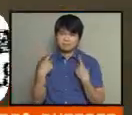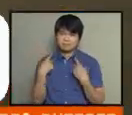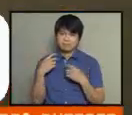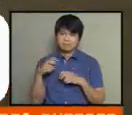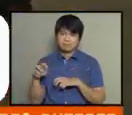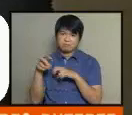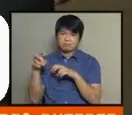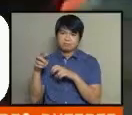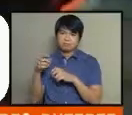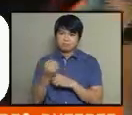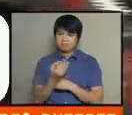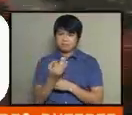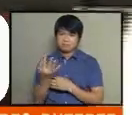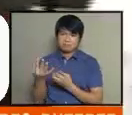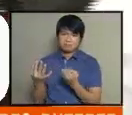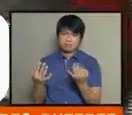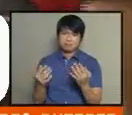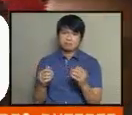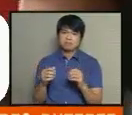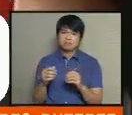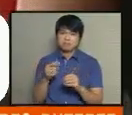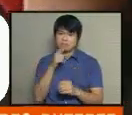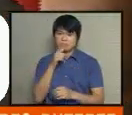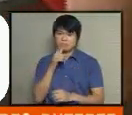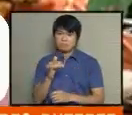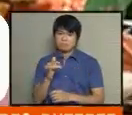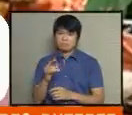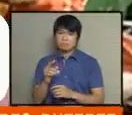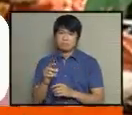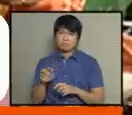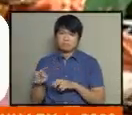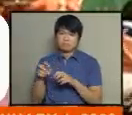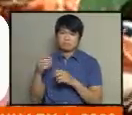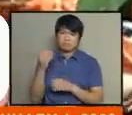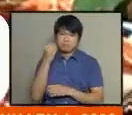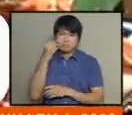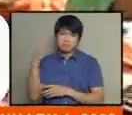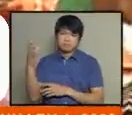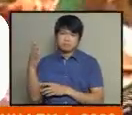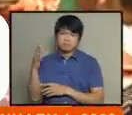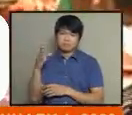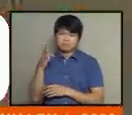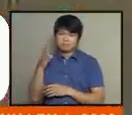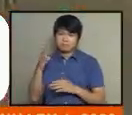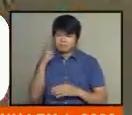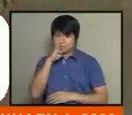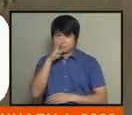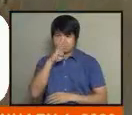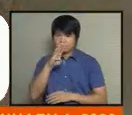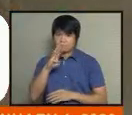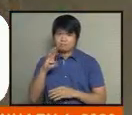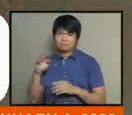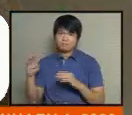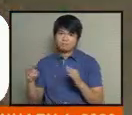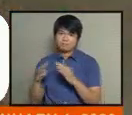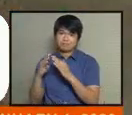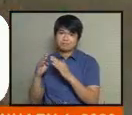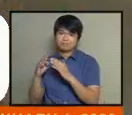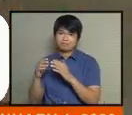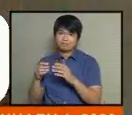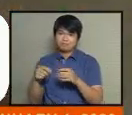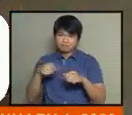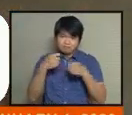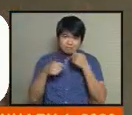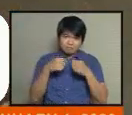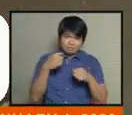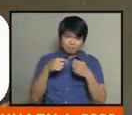naman, maswerteng nakabiyahe pa uwi ng Bicol. Sa biyahe na lang sila nagsalo-salo ng simpleng Noche Buena. Meron